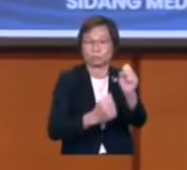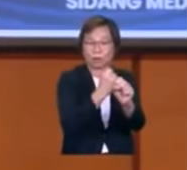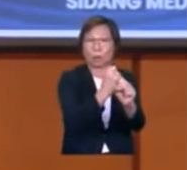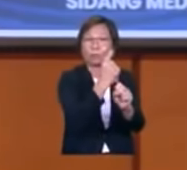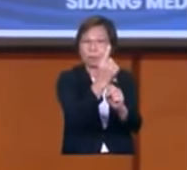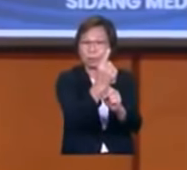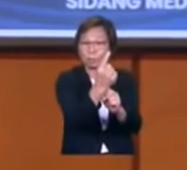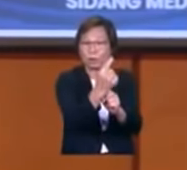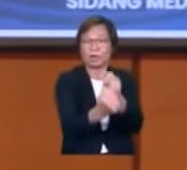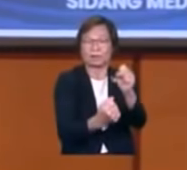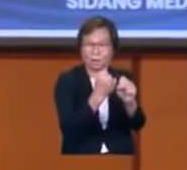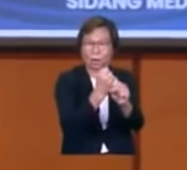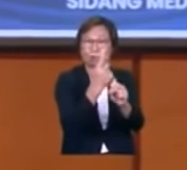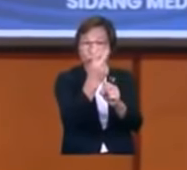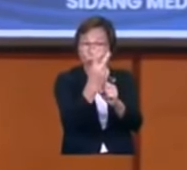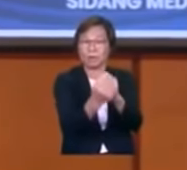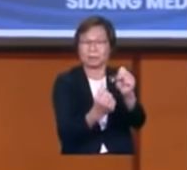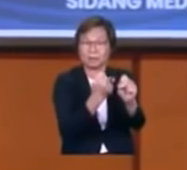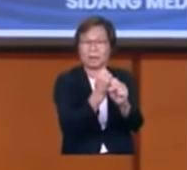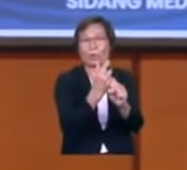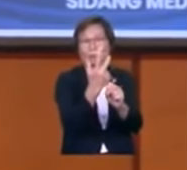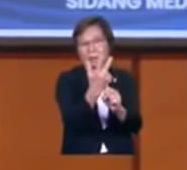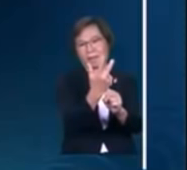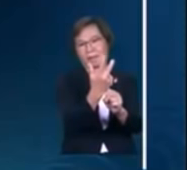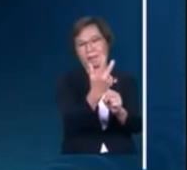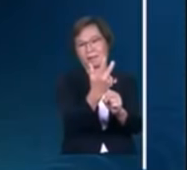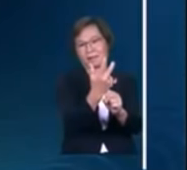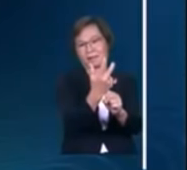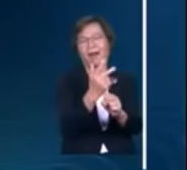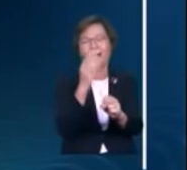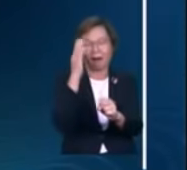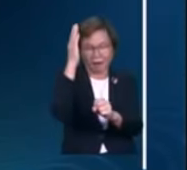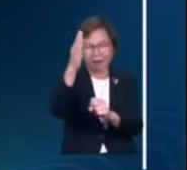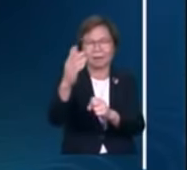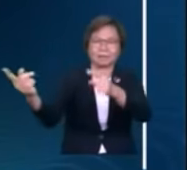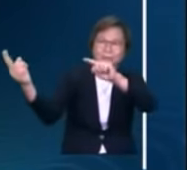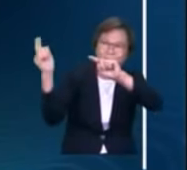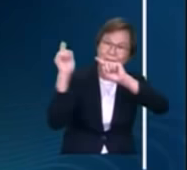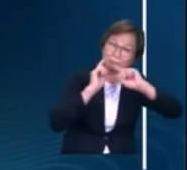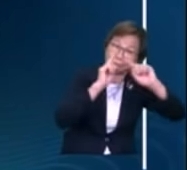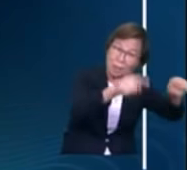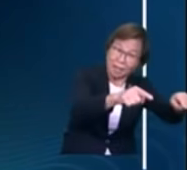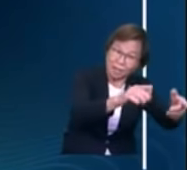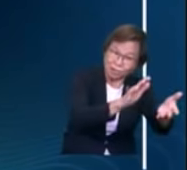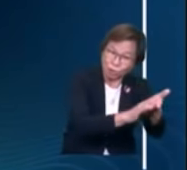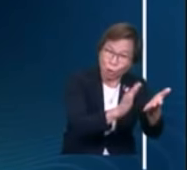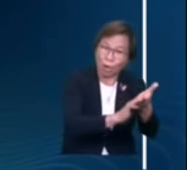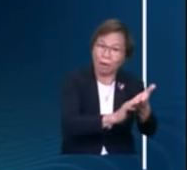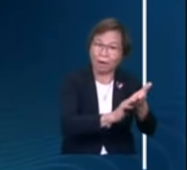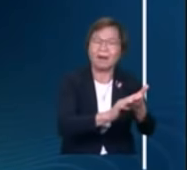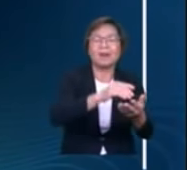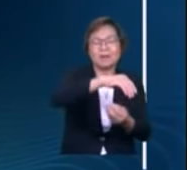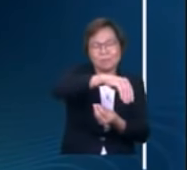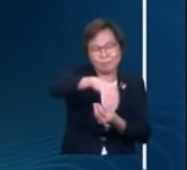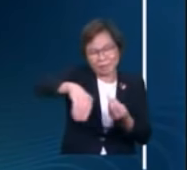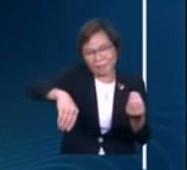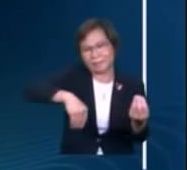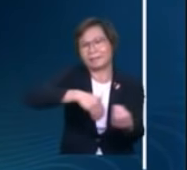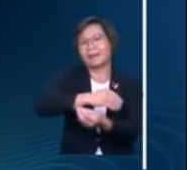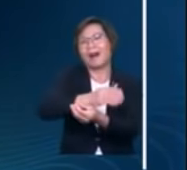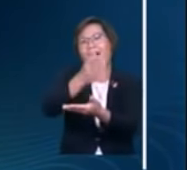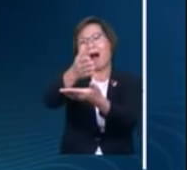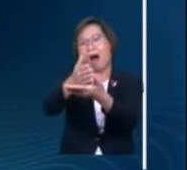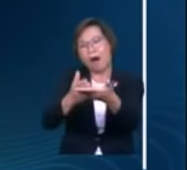tahun satu tahun dua dan tahun tiga akan datang ke sekolah secara penggiliran